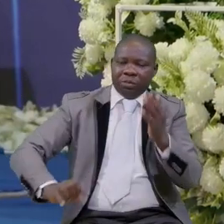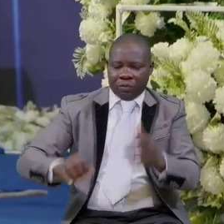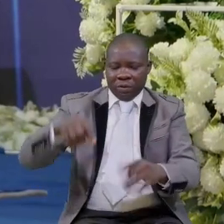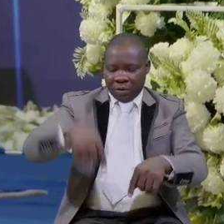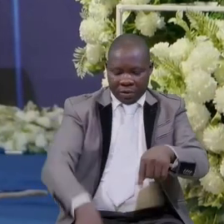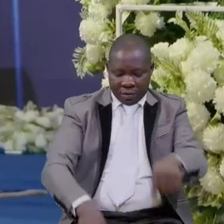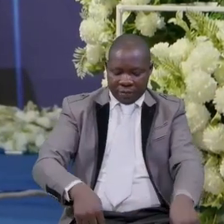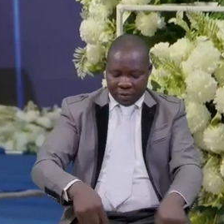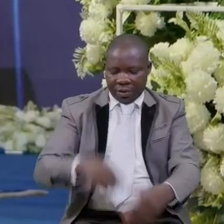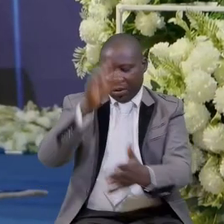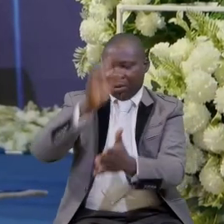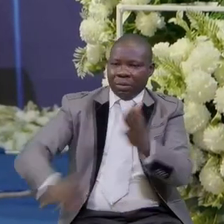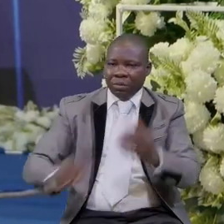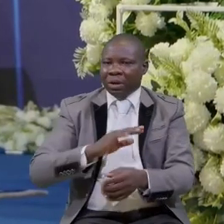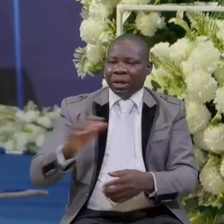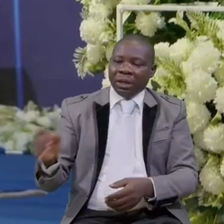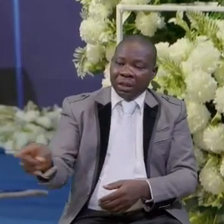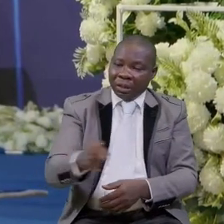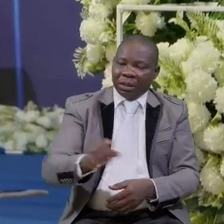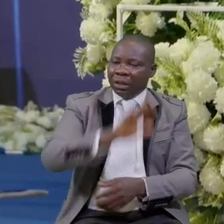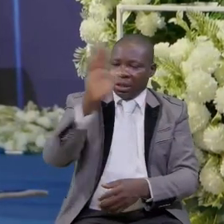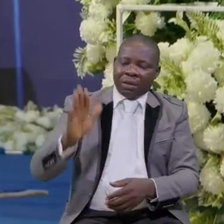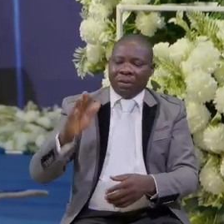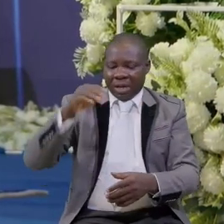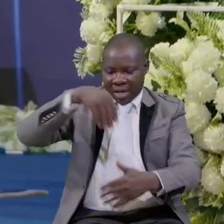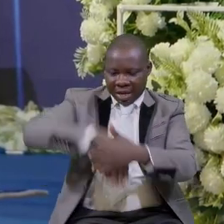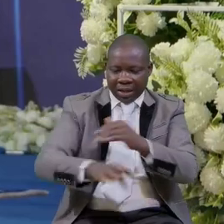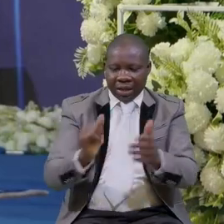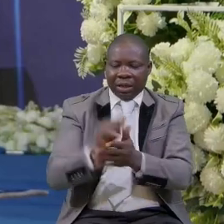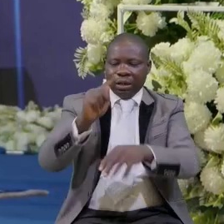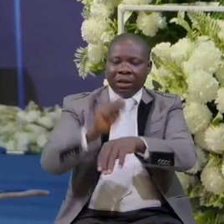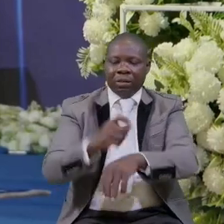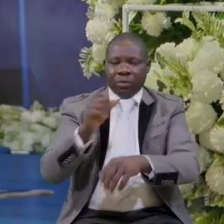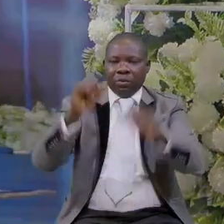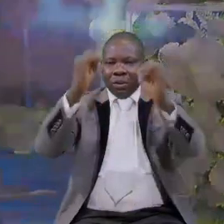Et ils n'ont plus jamais mis pied dans le temple d'idole.